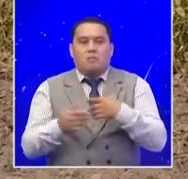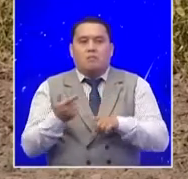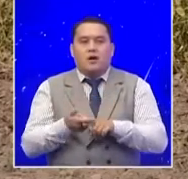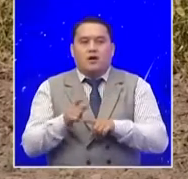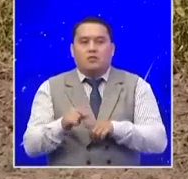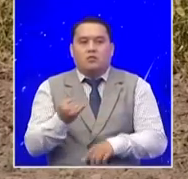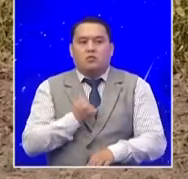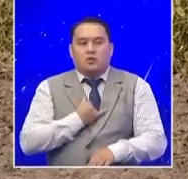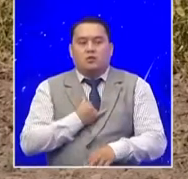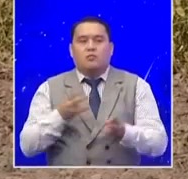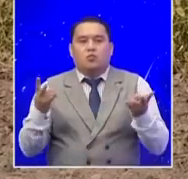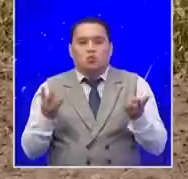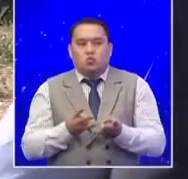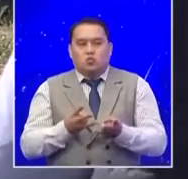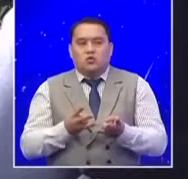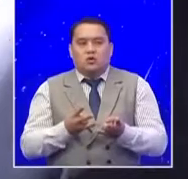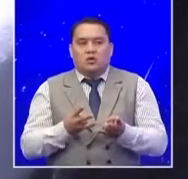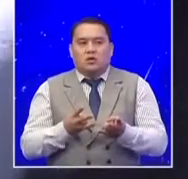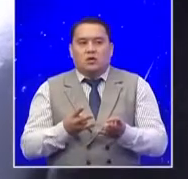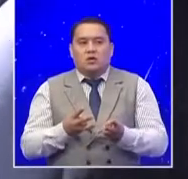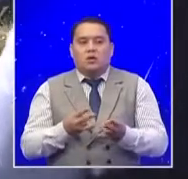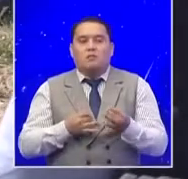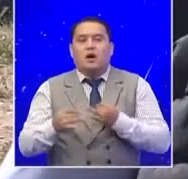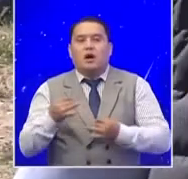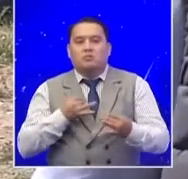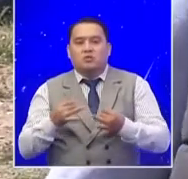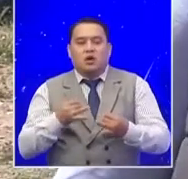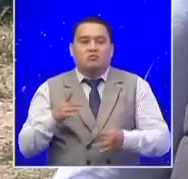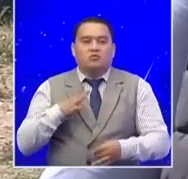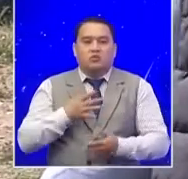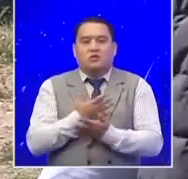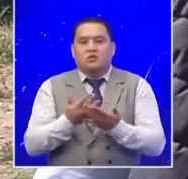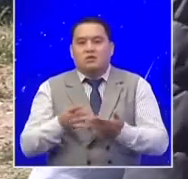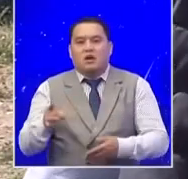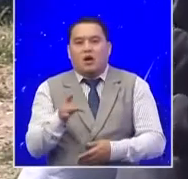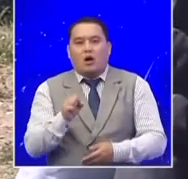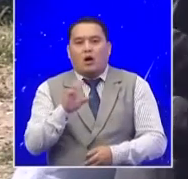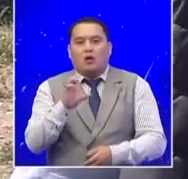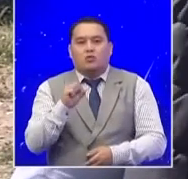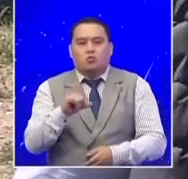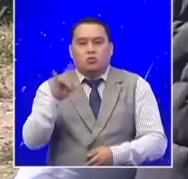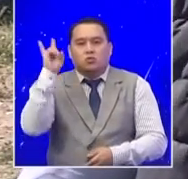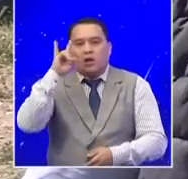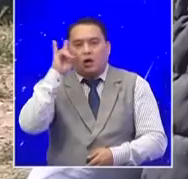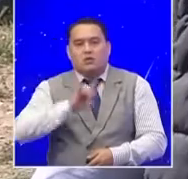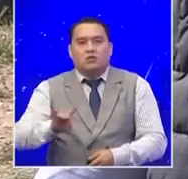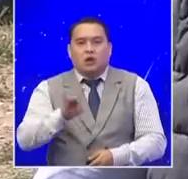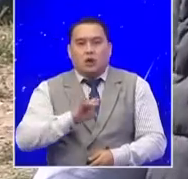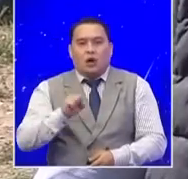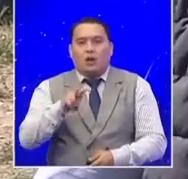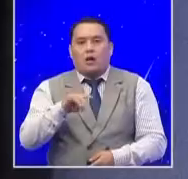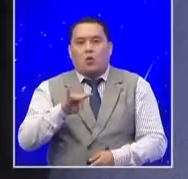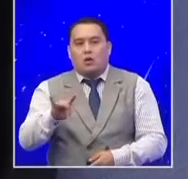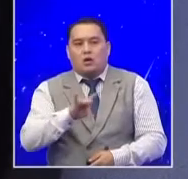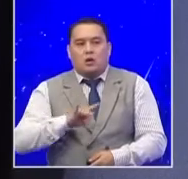нам нужно сырье. Мы разговаривали вот здесь несколько районов, это Аксузский, Сарканский район и